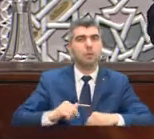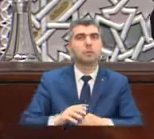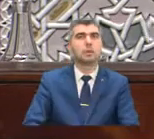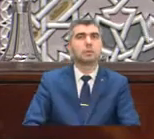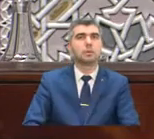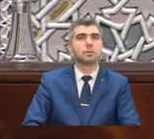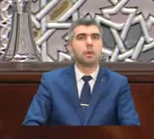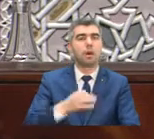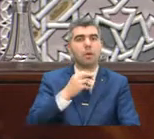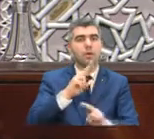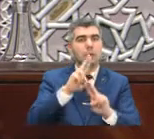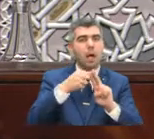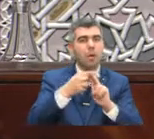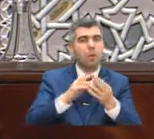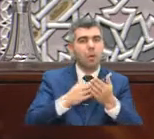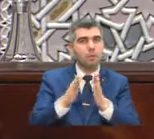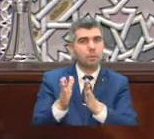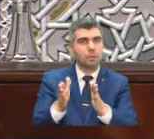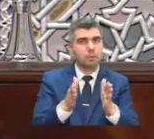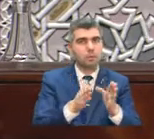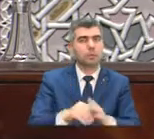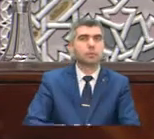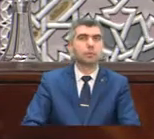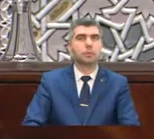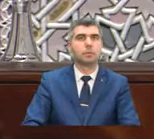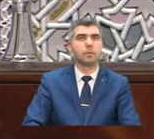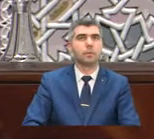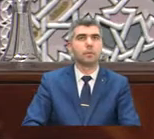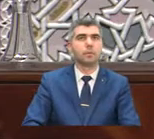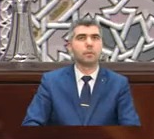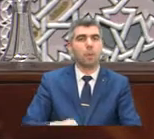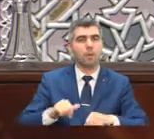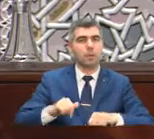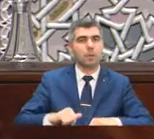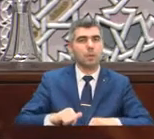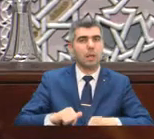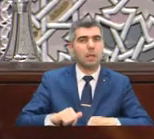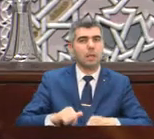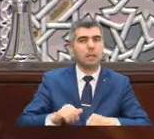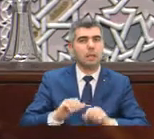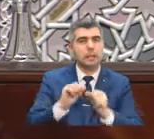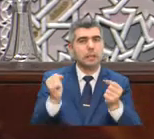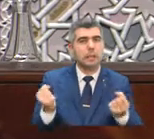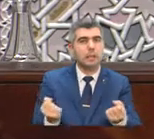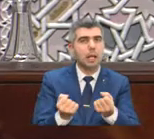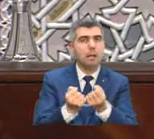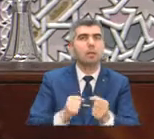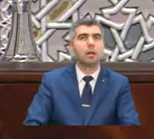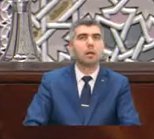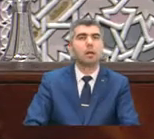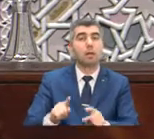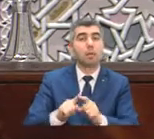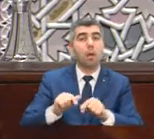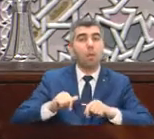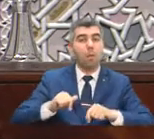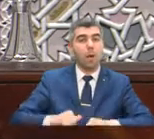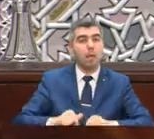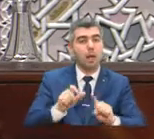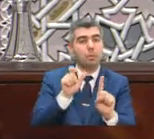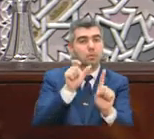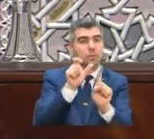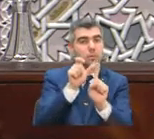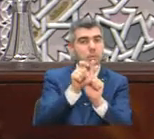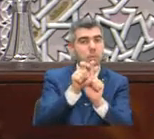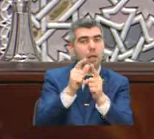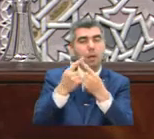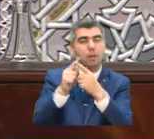حسن مساهمتكم، وننتقل إلى القطاع الموالي المكلف بالتنمية المستدامة في سؤال واحد. دور الوزارة في حماية البيئة للسيدات